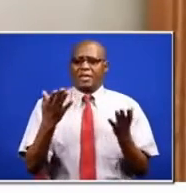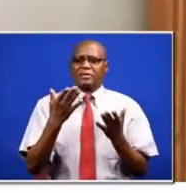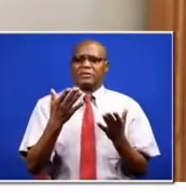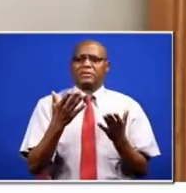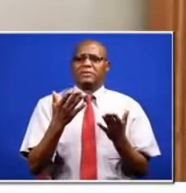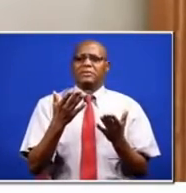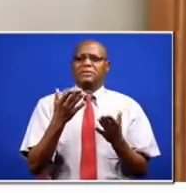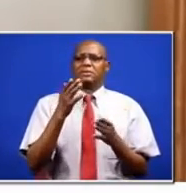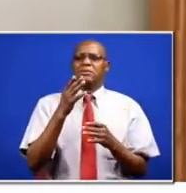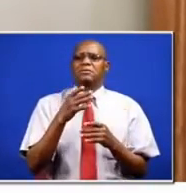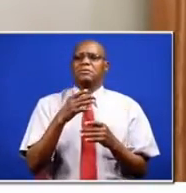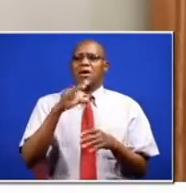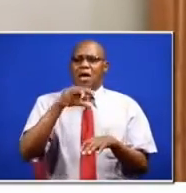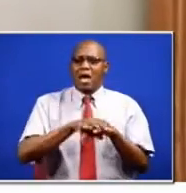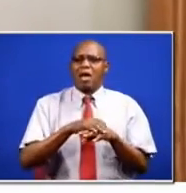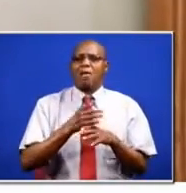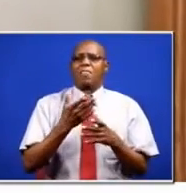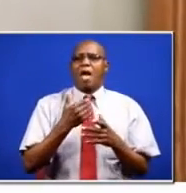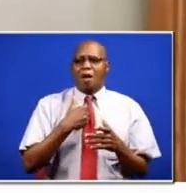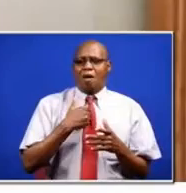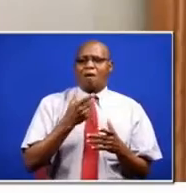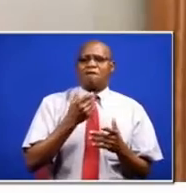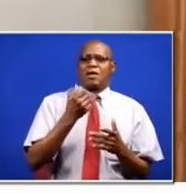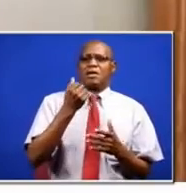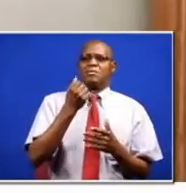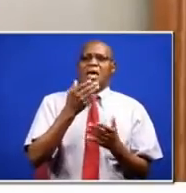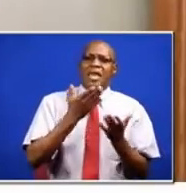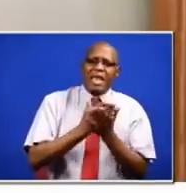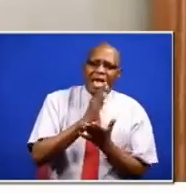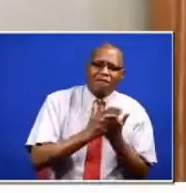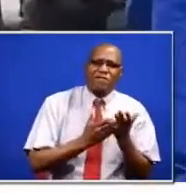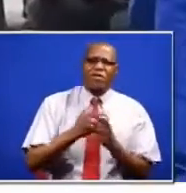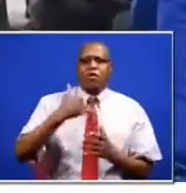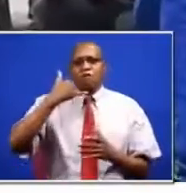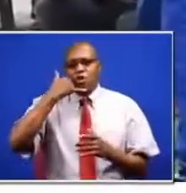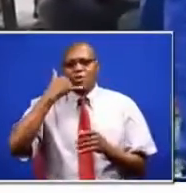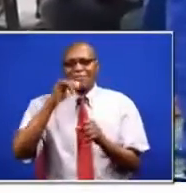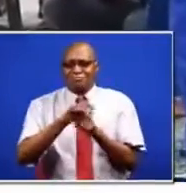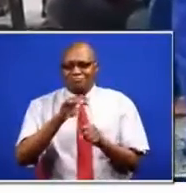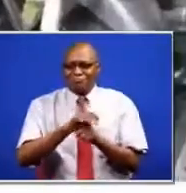wengine wako na SIM cards kadhaa, masimu ziko mingi.